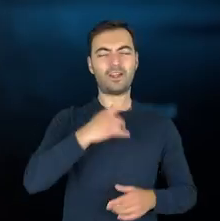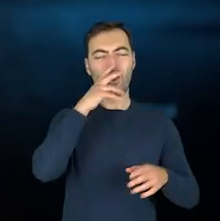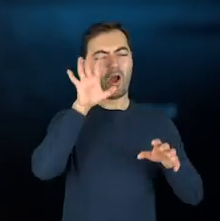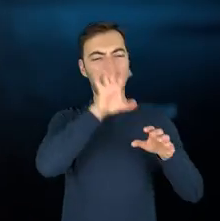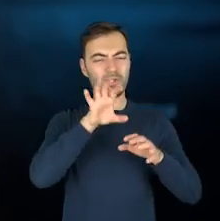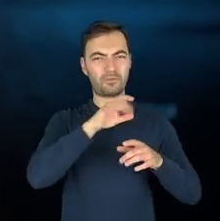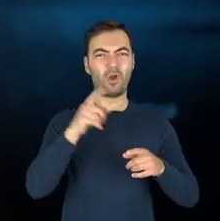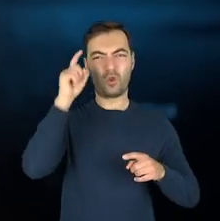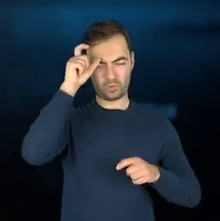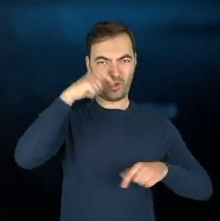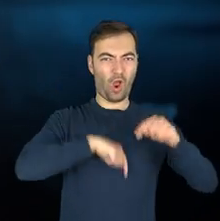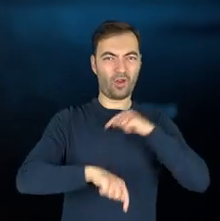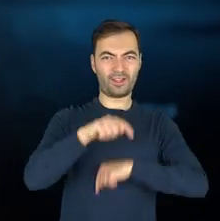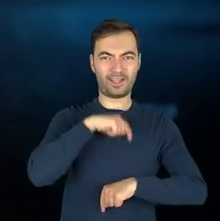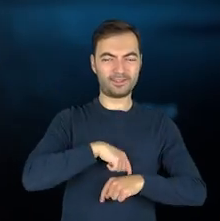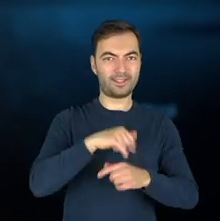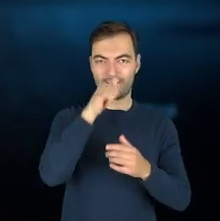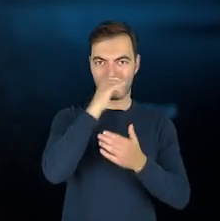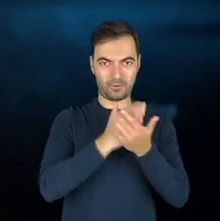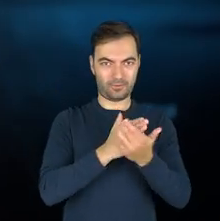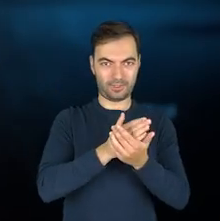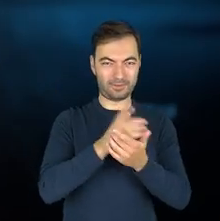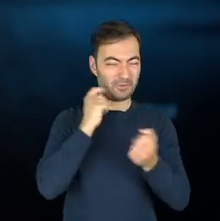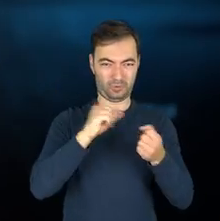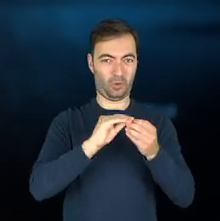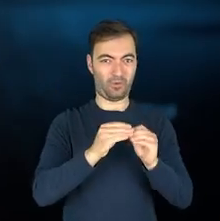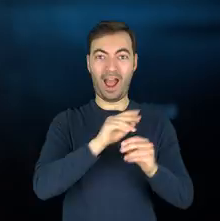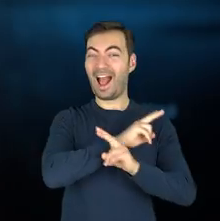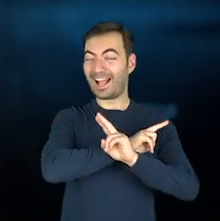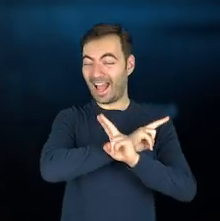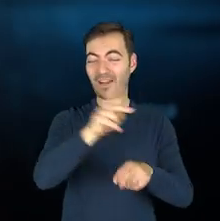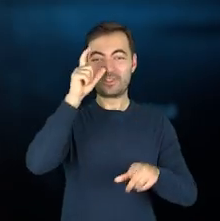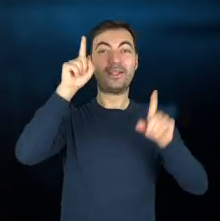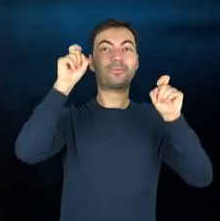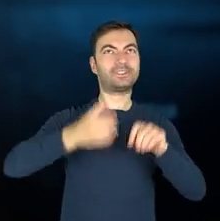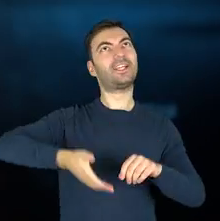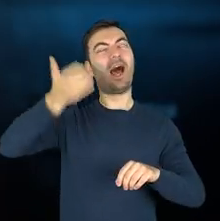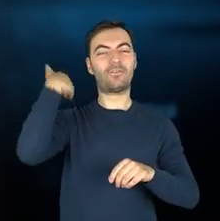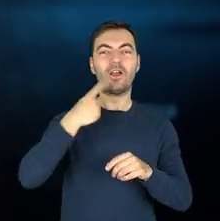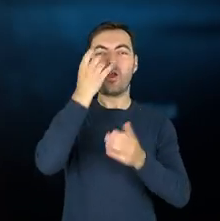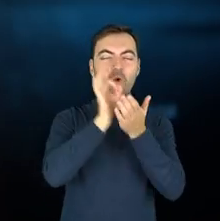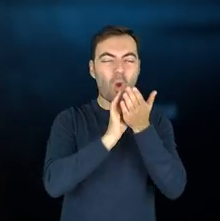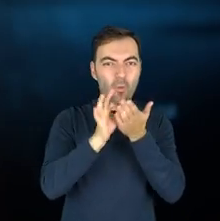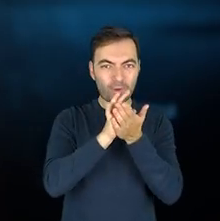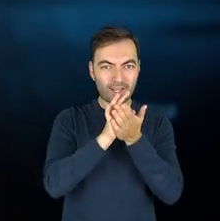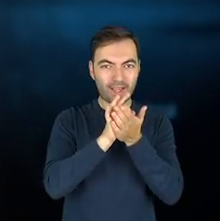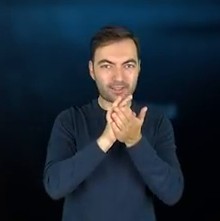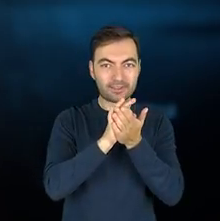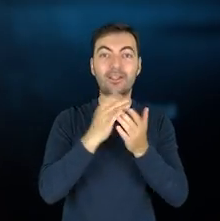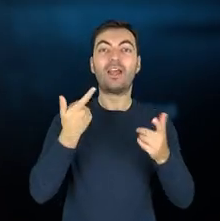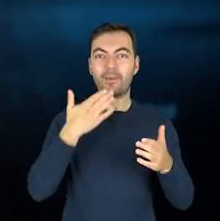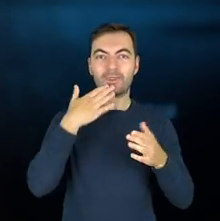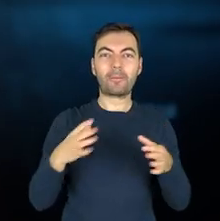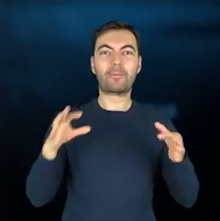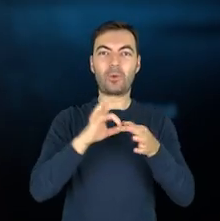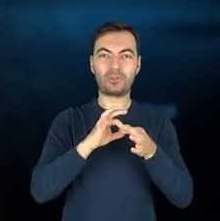Patrząc na to, jak złożony jest organizm człowieka, trudno uwierzyć w to, że każdy z nas zaczynał swoje życie jako jedna komórka, która powstała